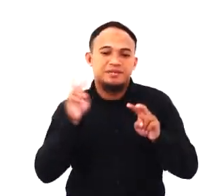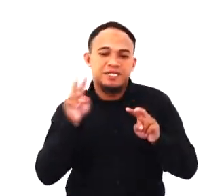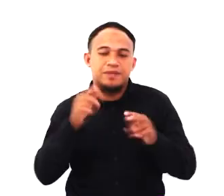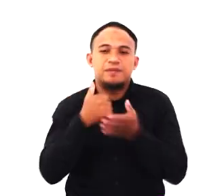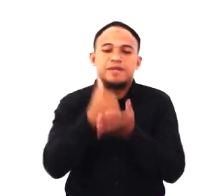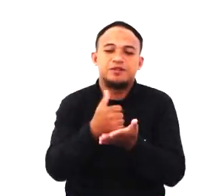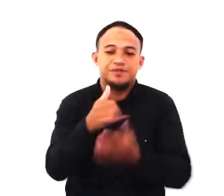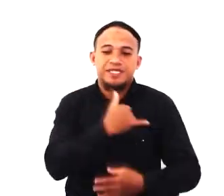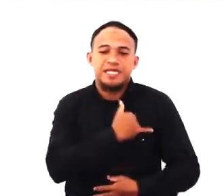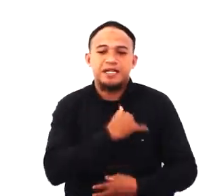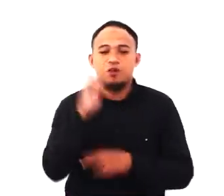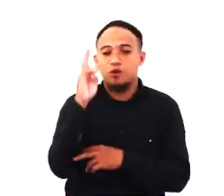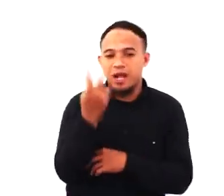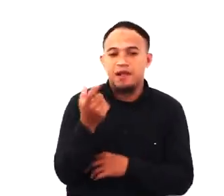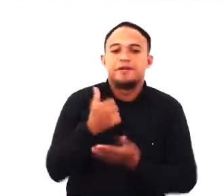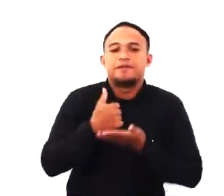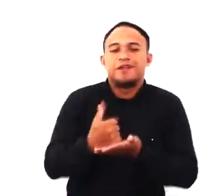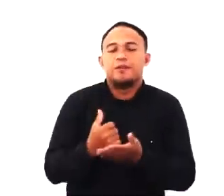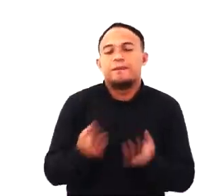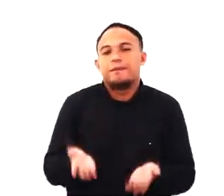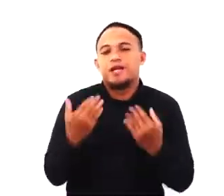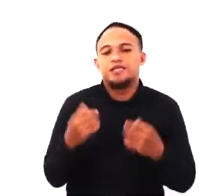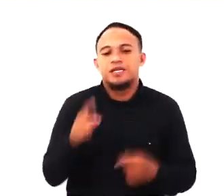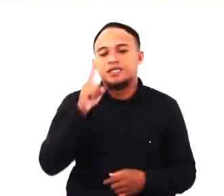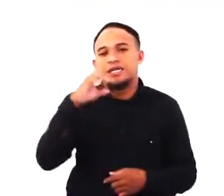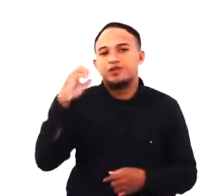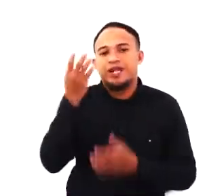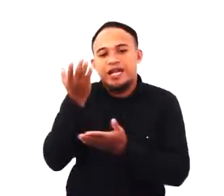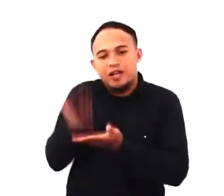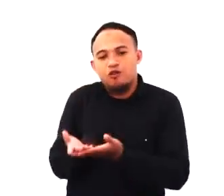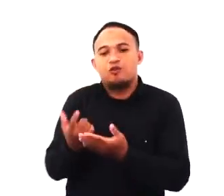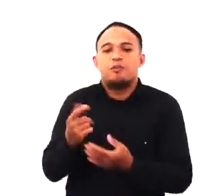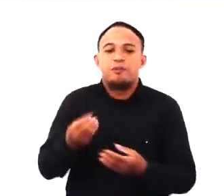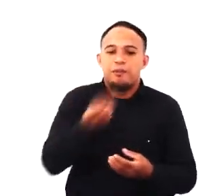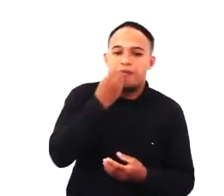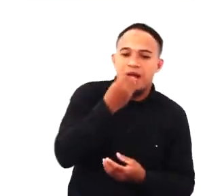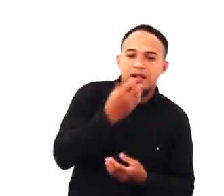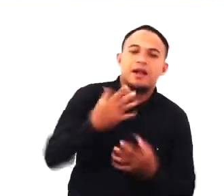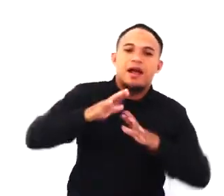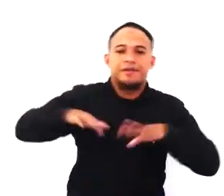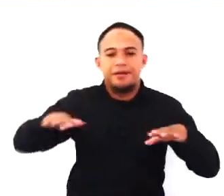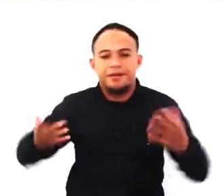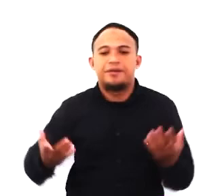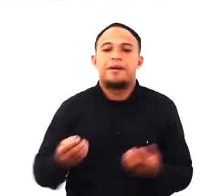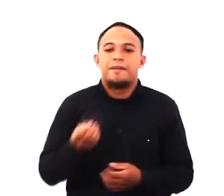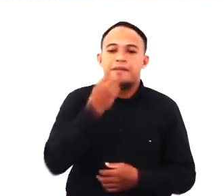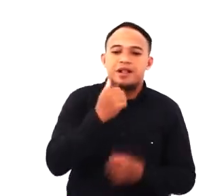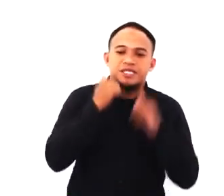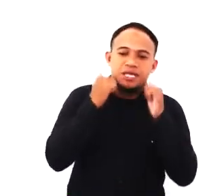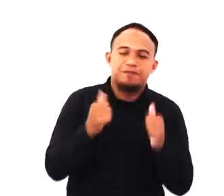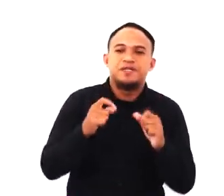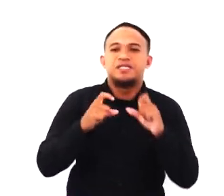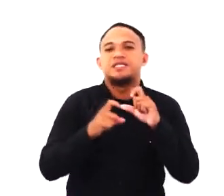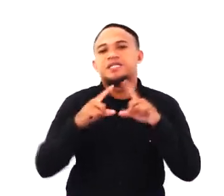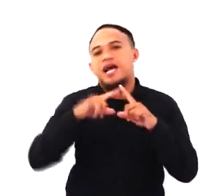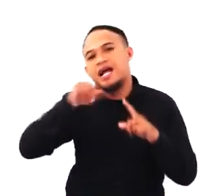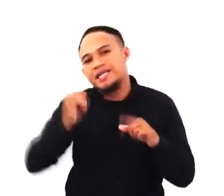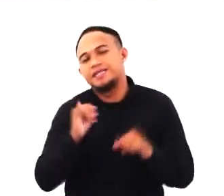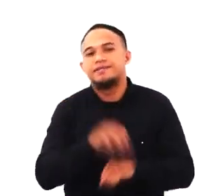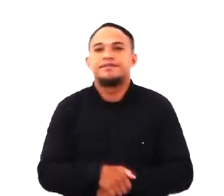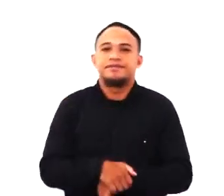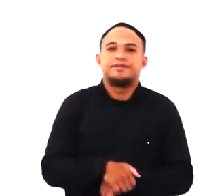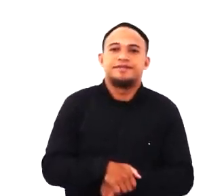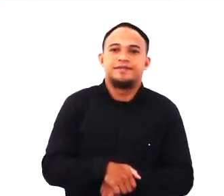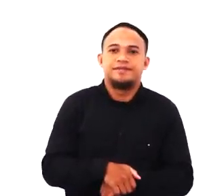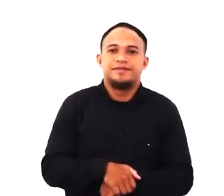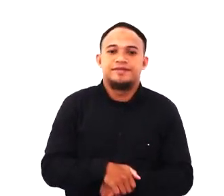Provinsi Gorontalo, Gubernur juga memberikan berbagai macam bantuan, yakni berupa bantuan beras 100 kg,